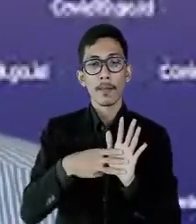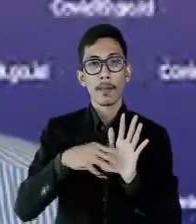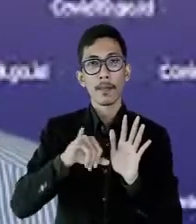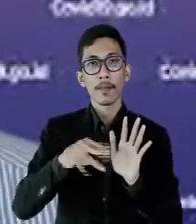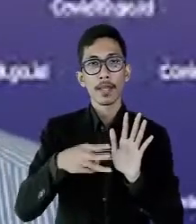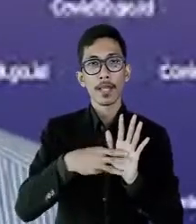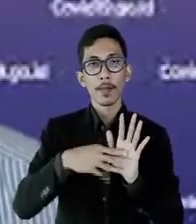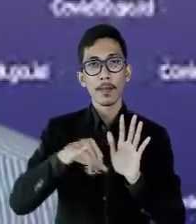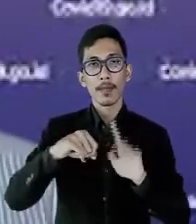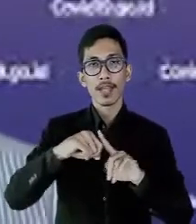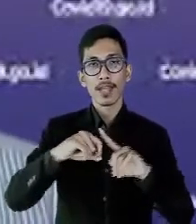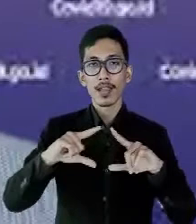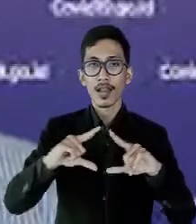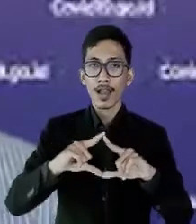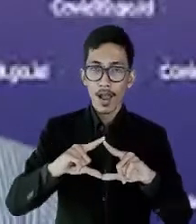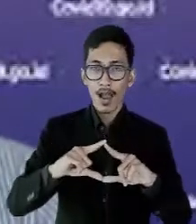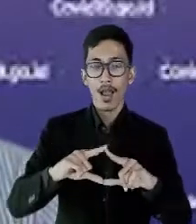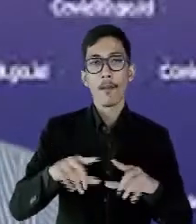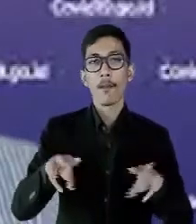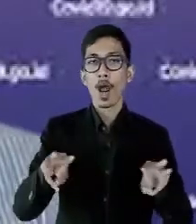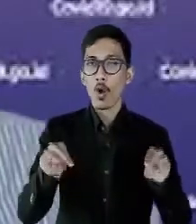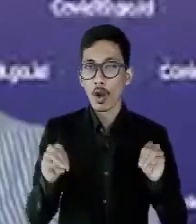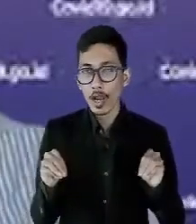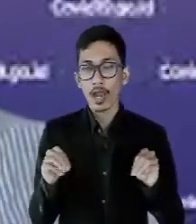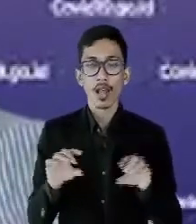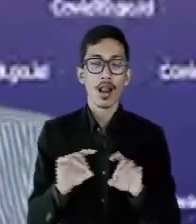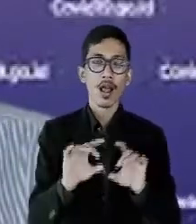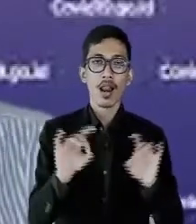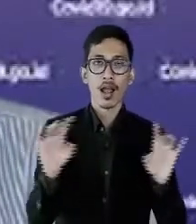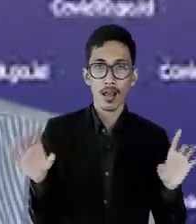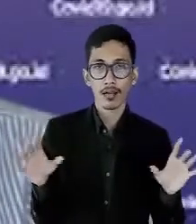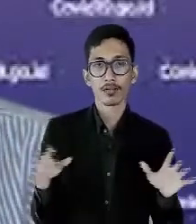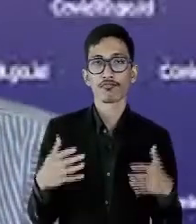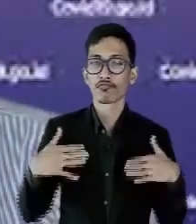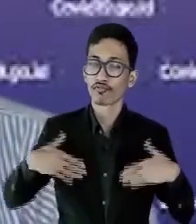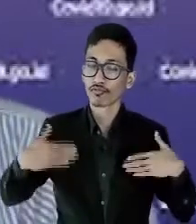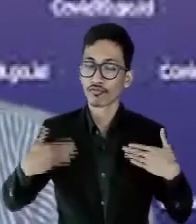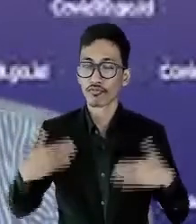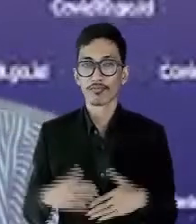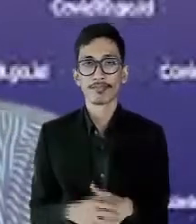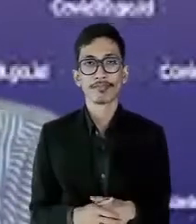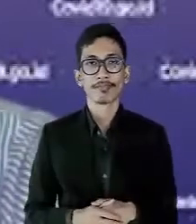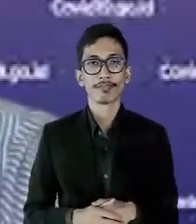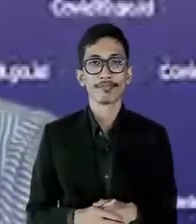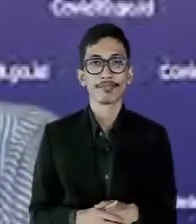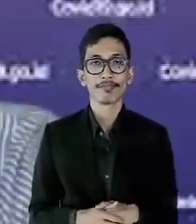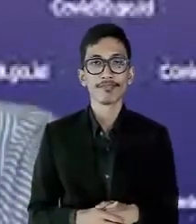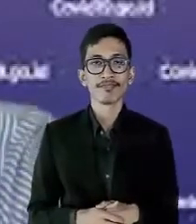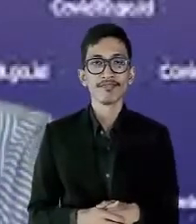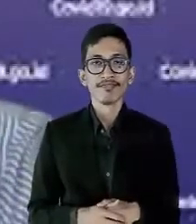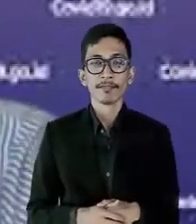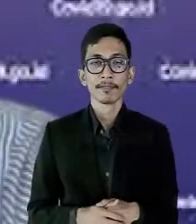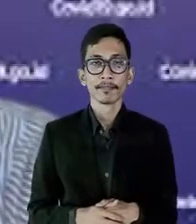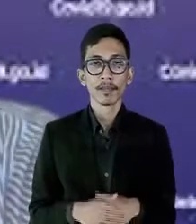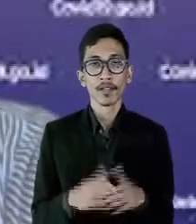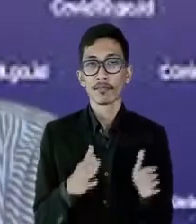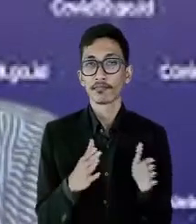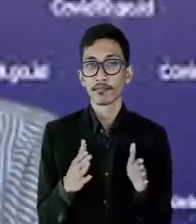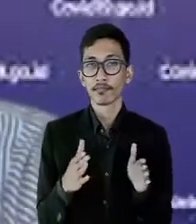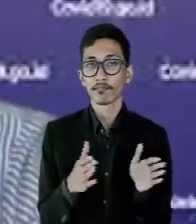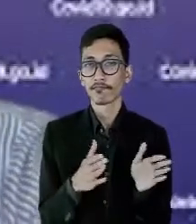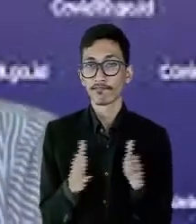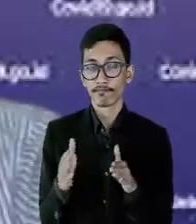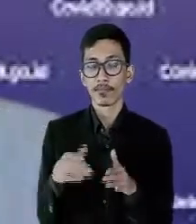di Merauke. Mari saya langsung saja untuk yang pertama saya ke Kabupaten